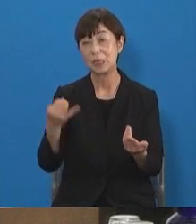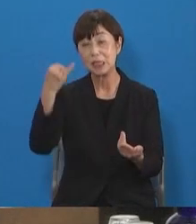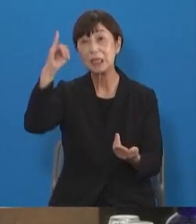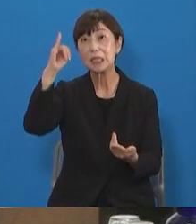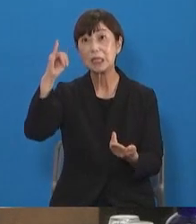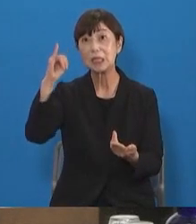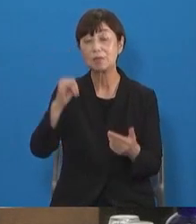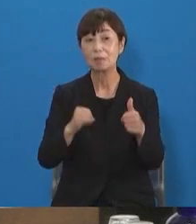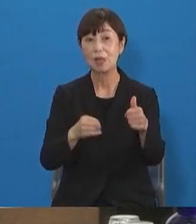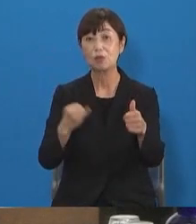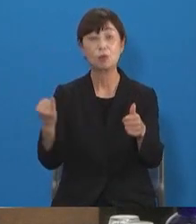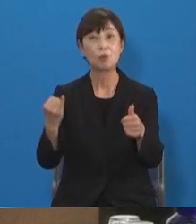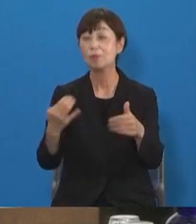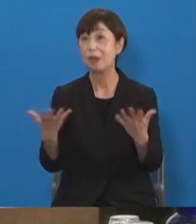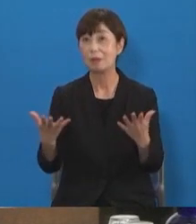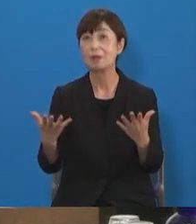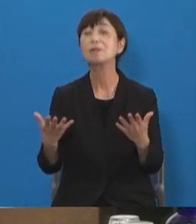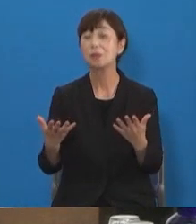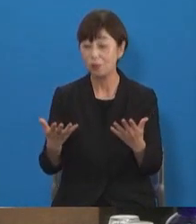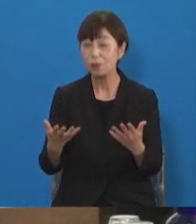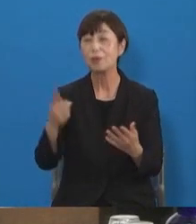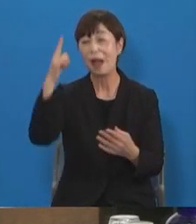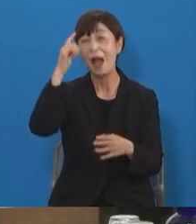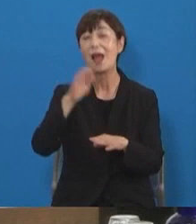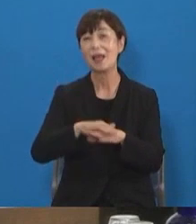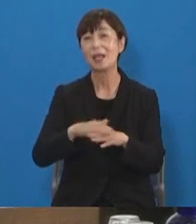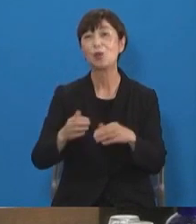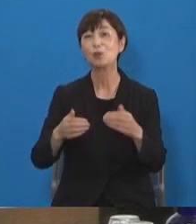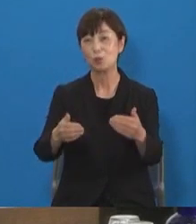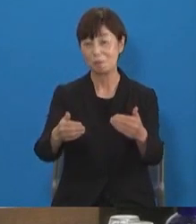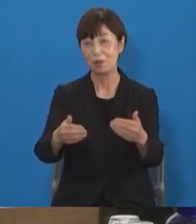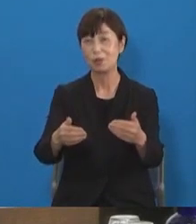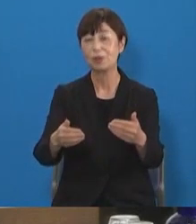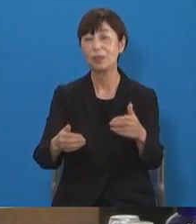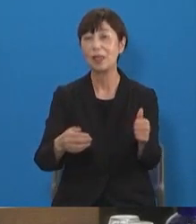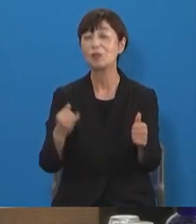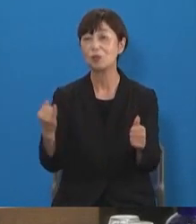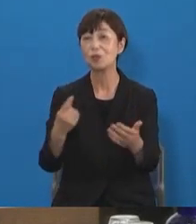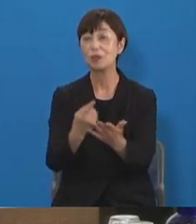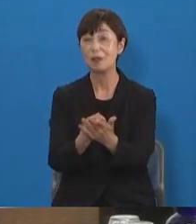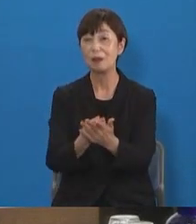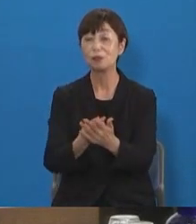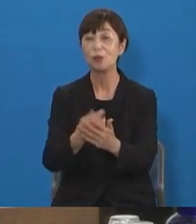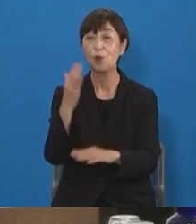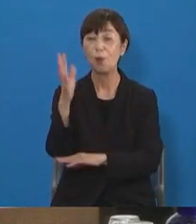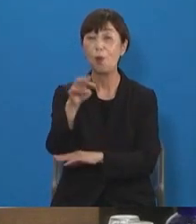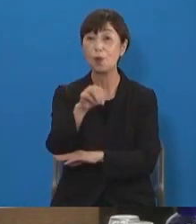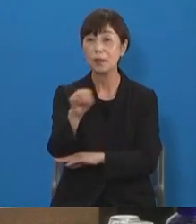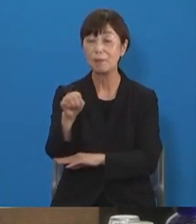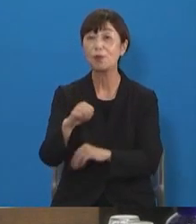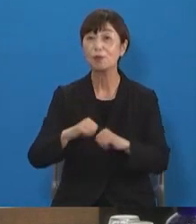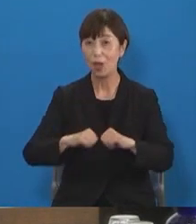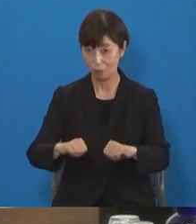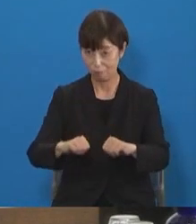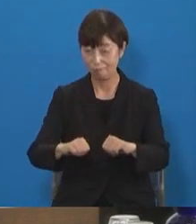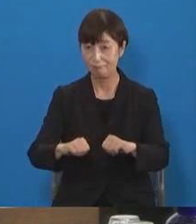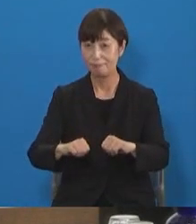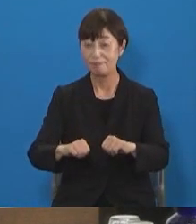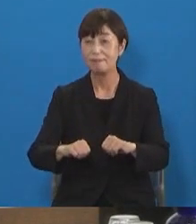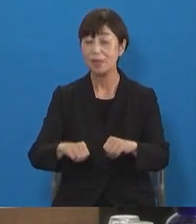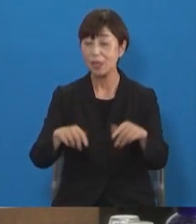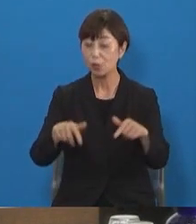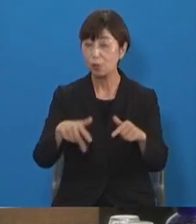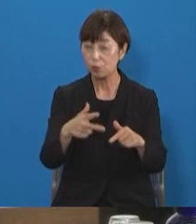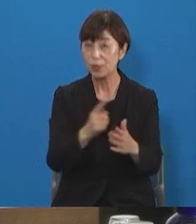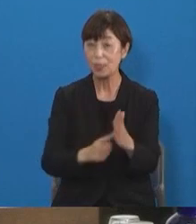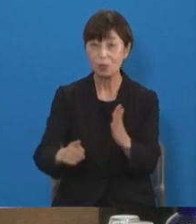冊子の発行や、男性向けの育児参画講座の実施、また、京都市自らが取り組みを率先し、